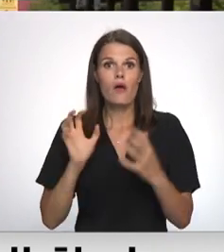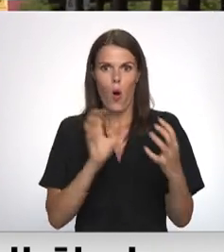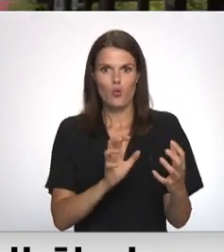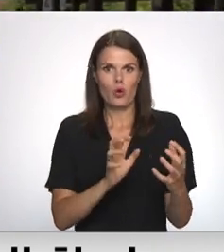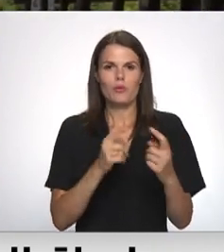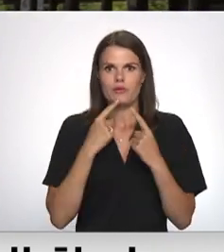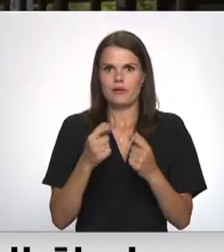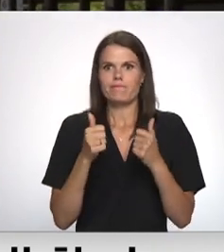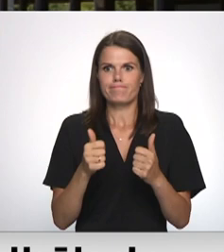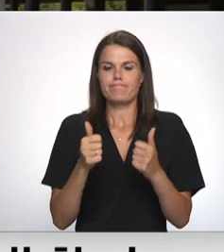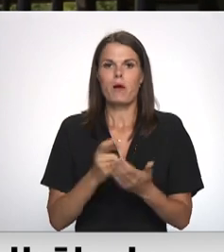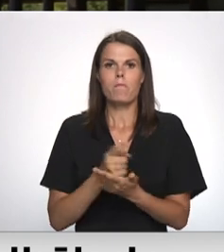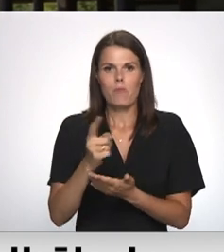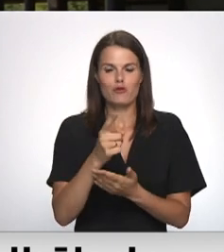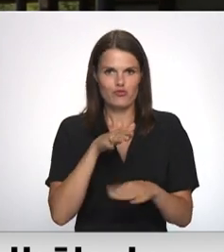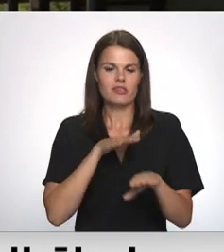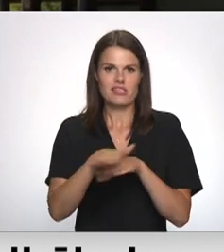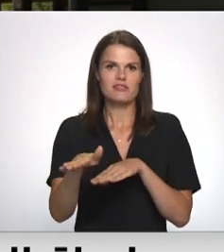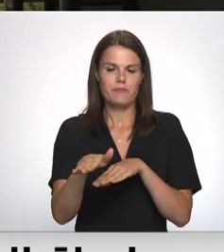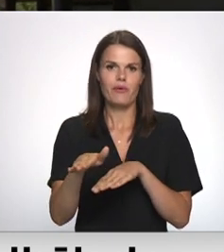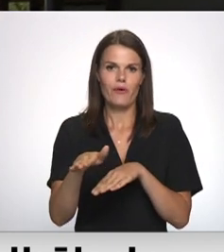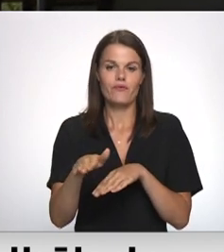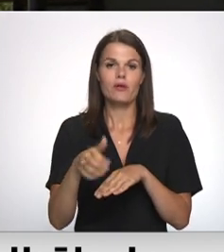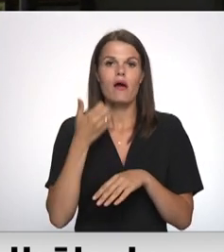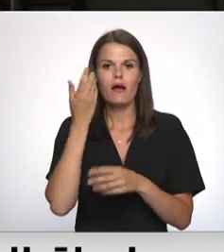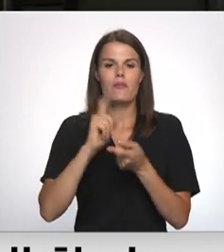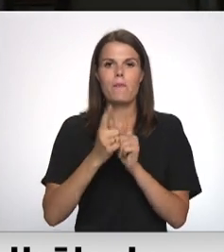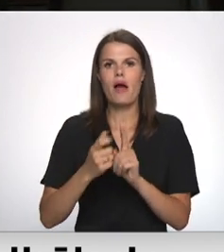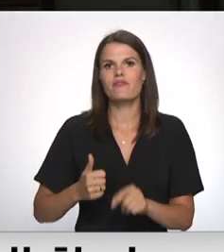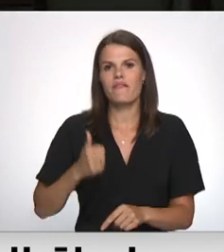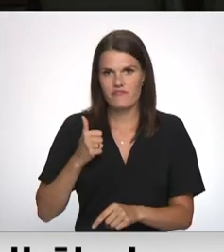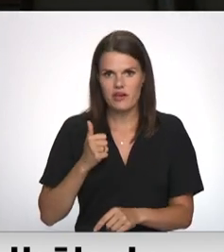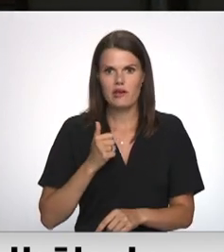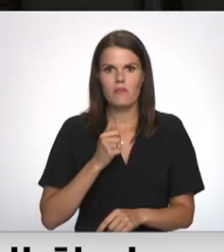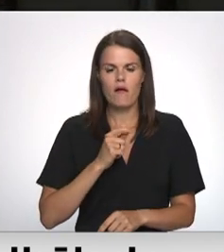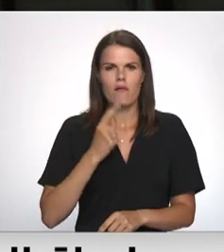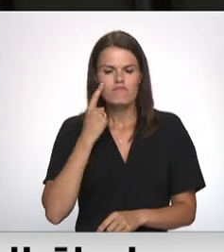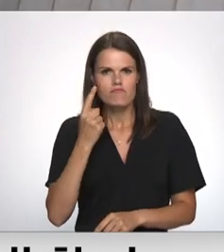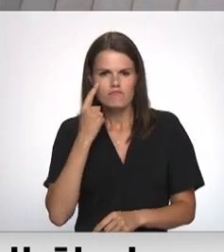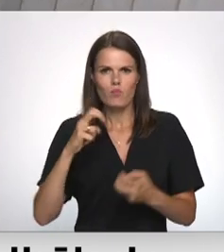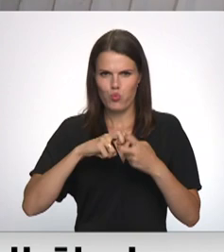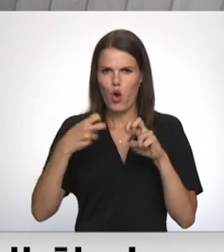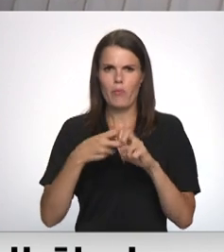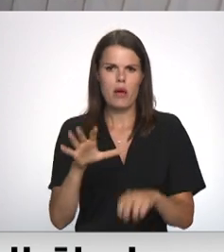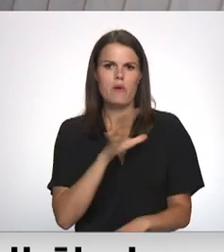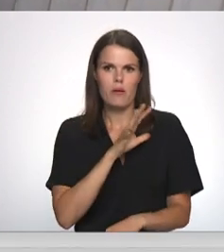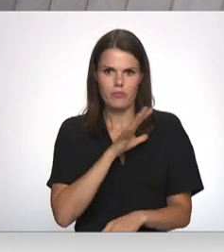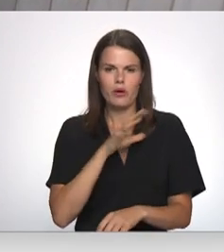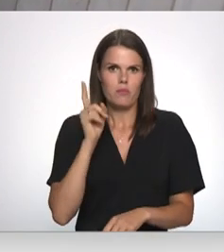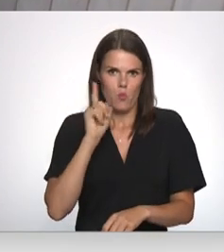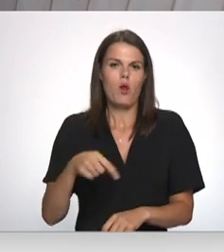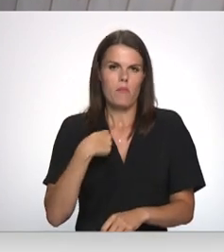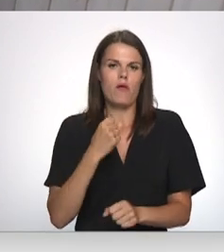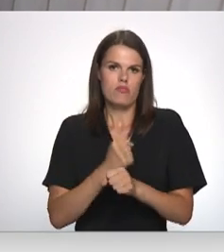jo tas nozīmē, ka maršruti tiek izpildīti. Kopš mainījies pārvadātājs, tevi katrs manīs kādas ķibeles. Protams, ka darbu nokavēju,